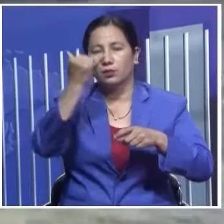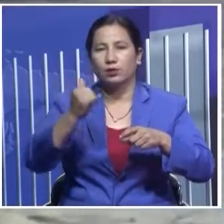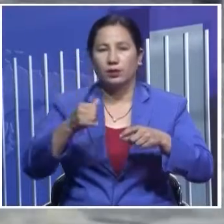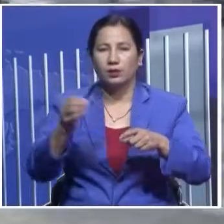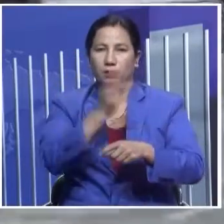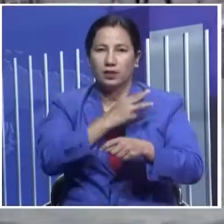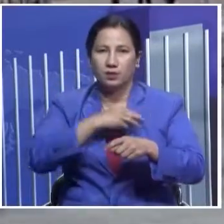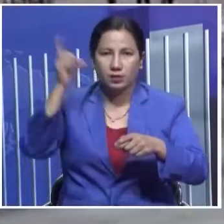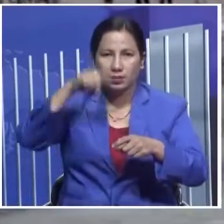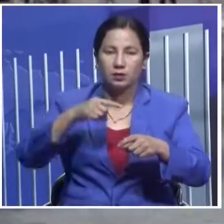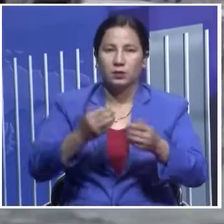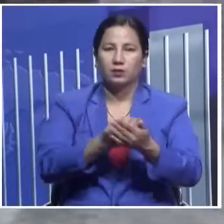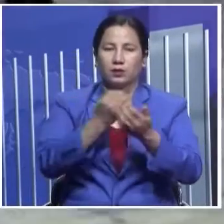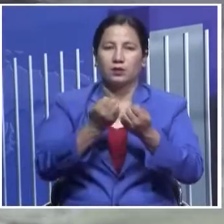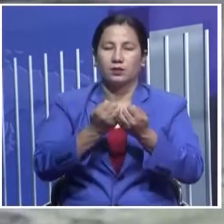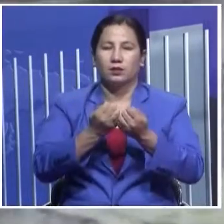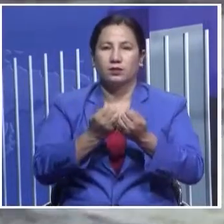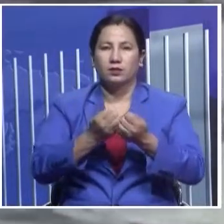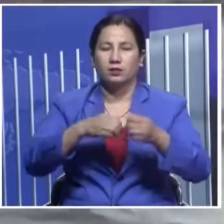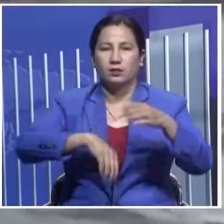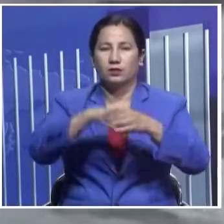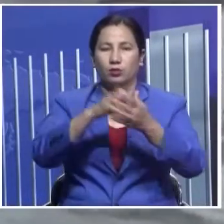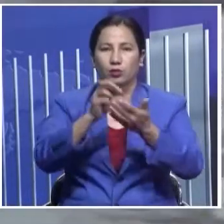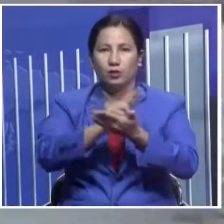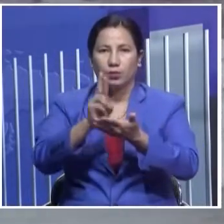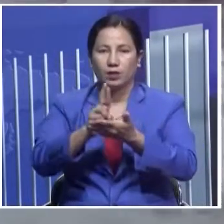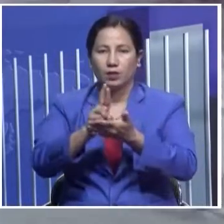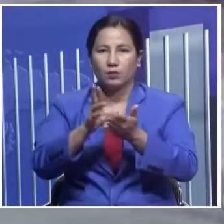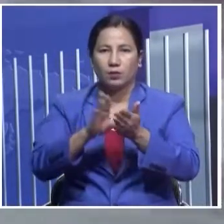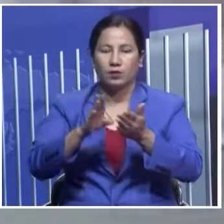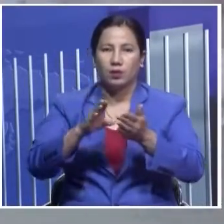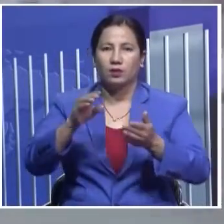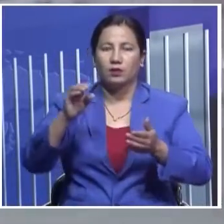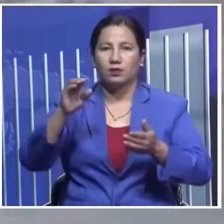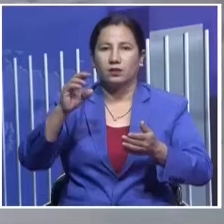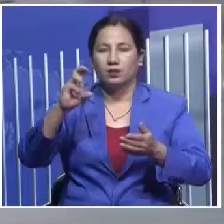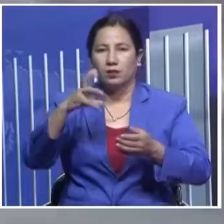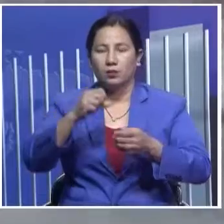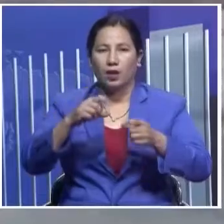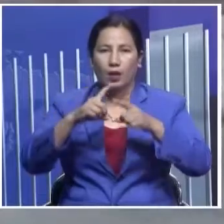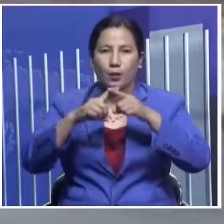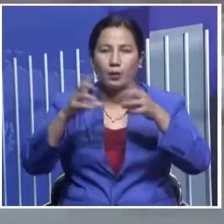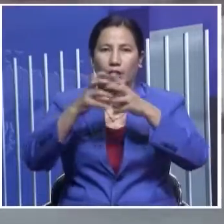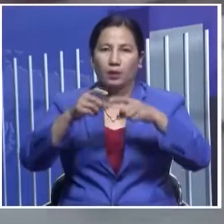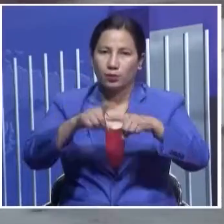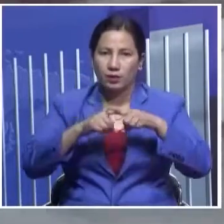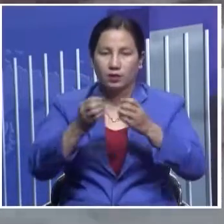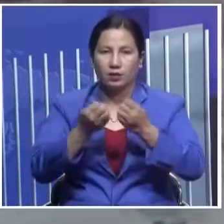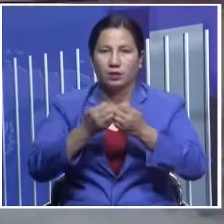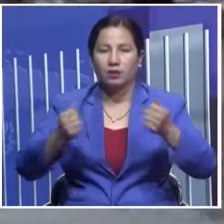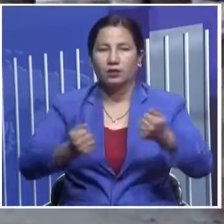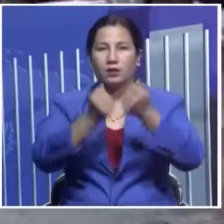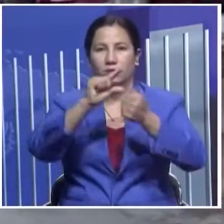हुनबाट जोगिएको छ। तिलोत्तमा बुटवल र भैरोहाबाट गएर दमकलले आगो नियन्त्रण गरेका थिए। डिपोले